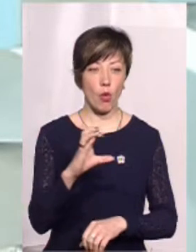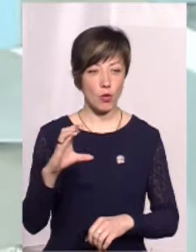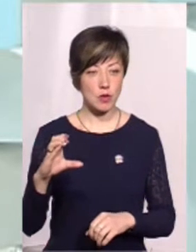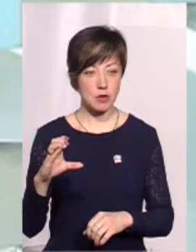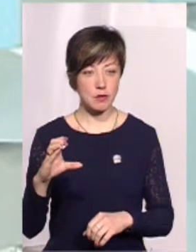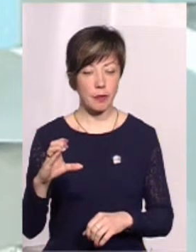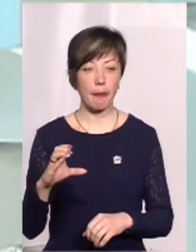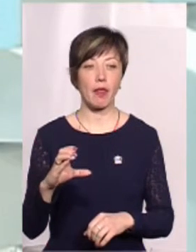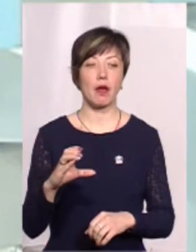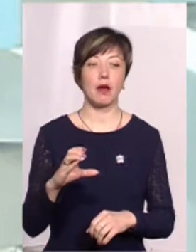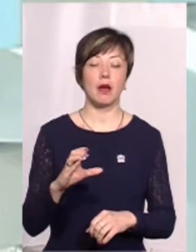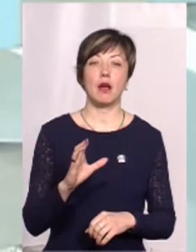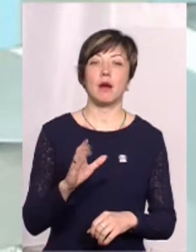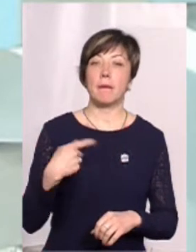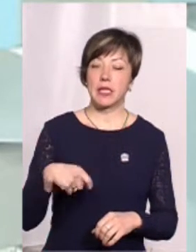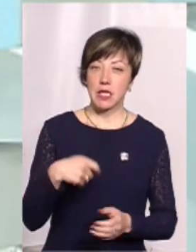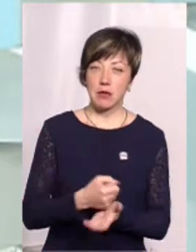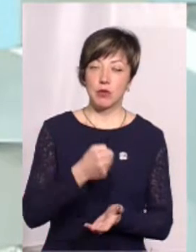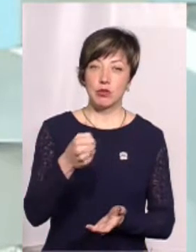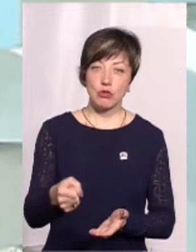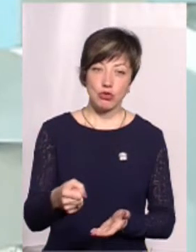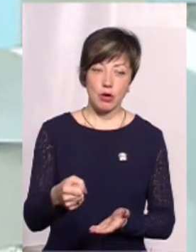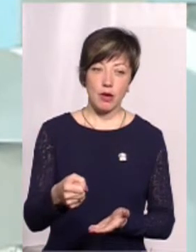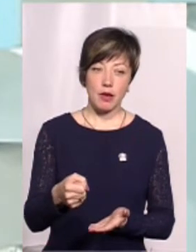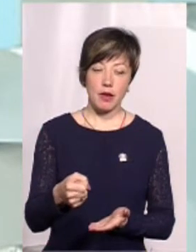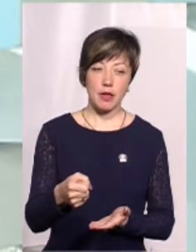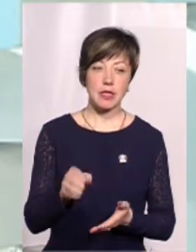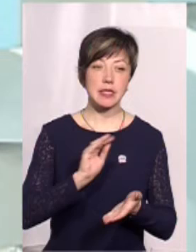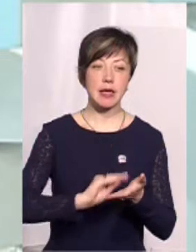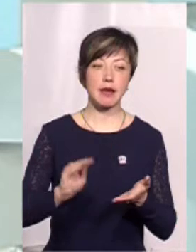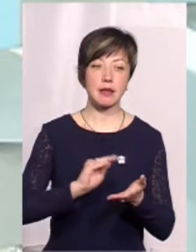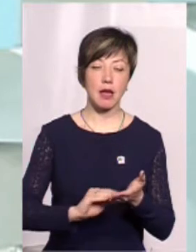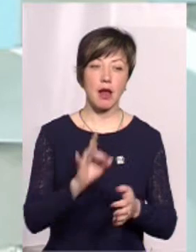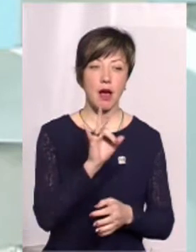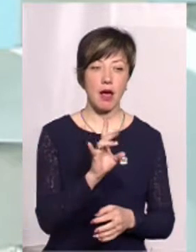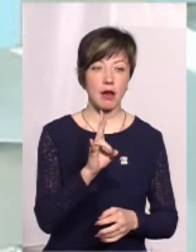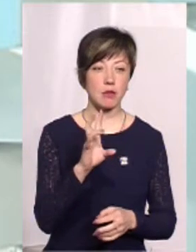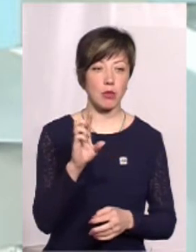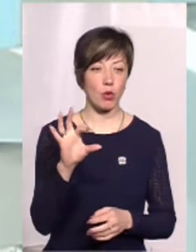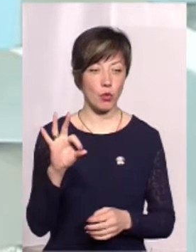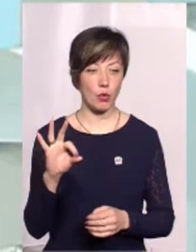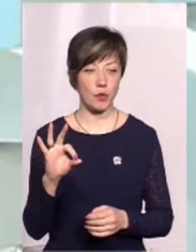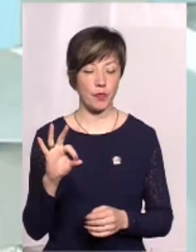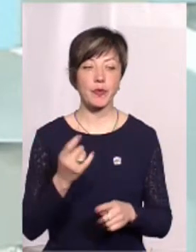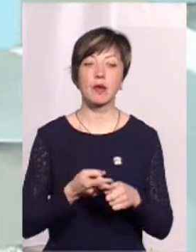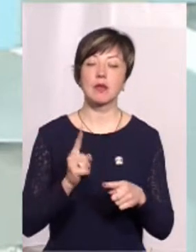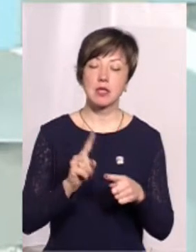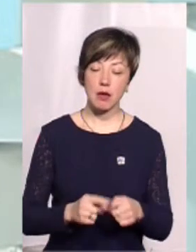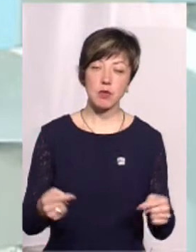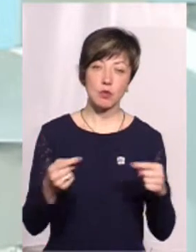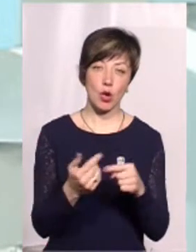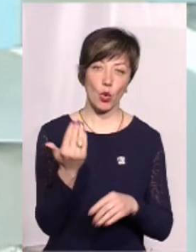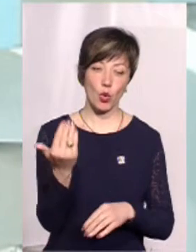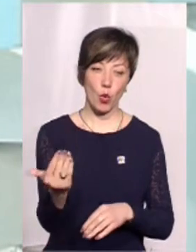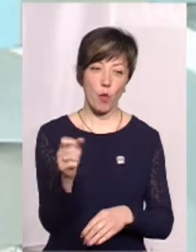операцій. Він призначає секретаря Ради національної безпеки і оборони. Це безпосередньо